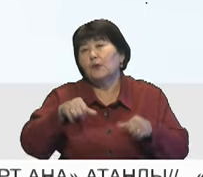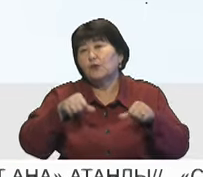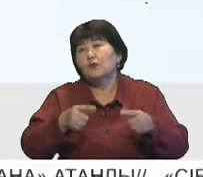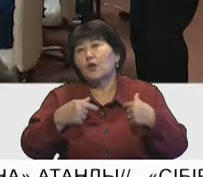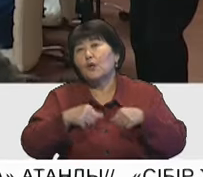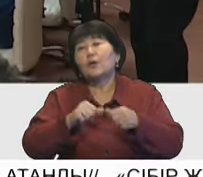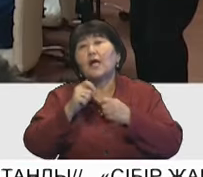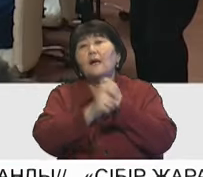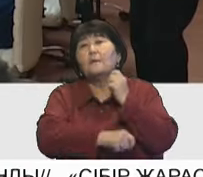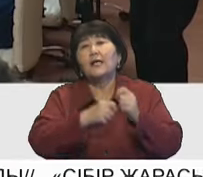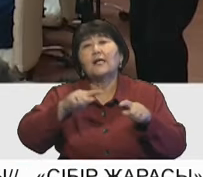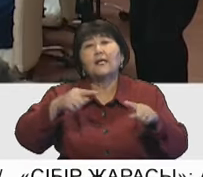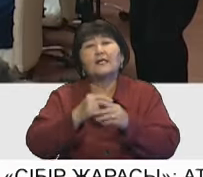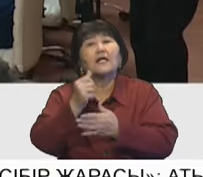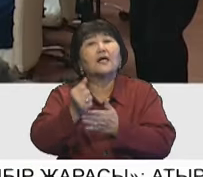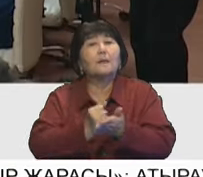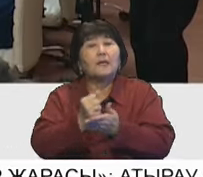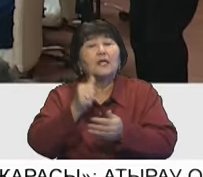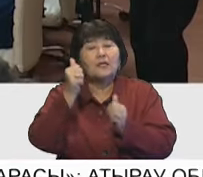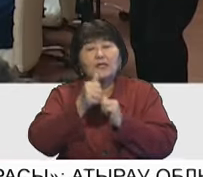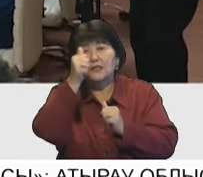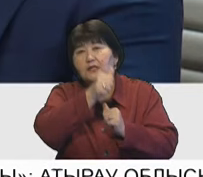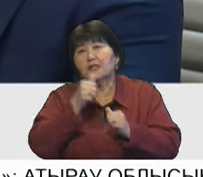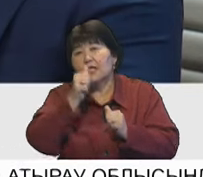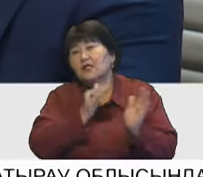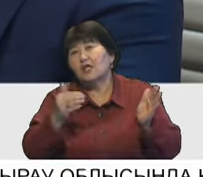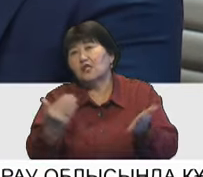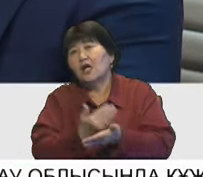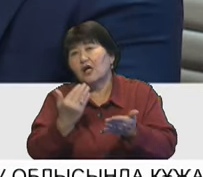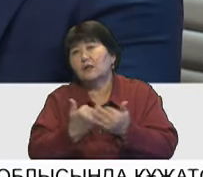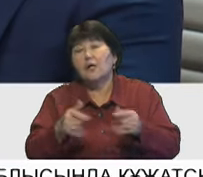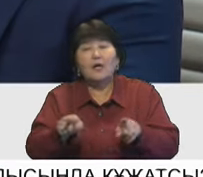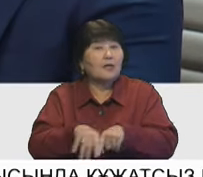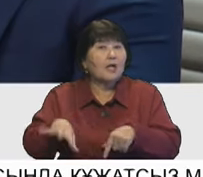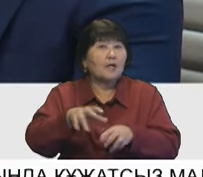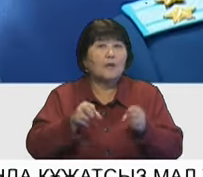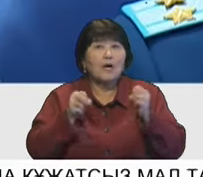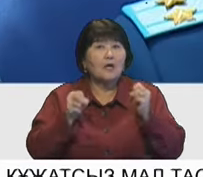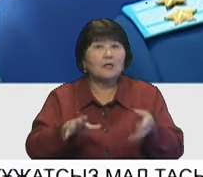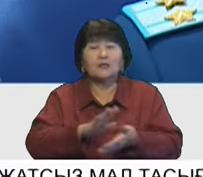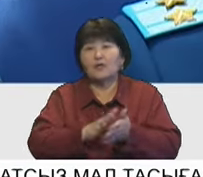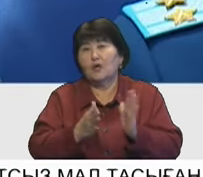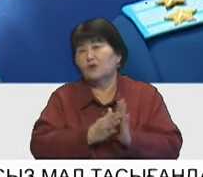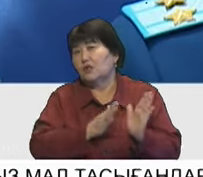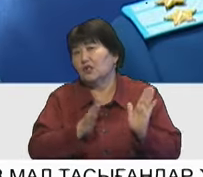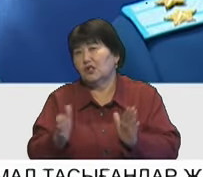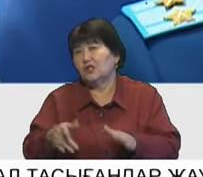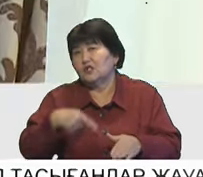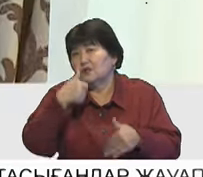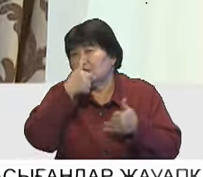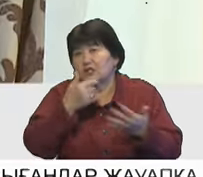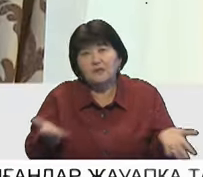органның материалдық техникалық базасы жыл сайын жаңарып жатыр. Алайда аймақта қылмыстық ахуал реттелді деуге